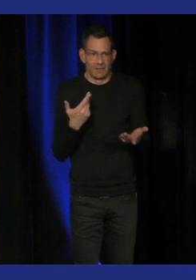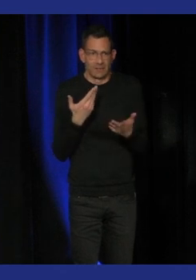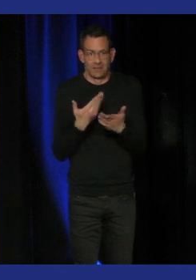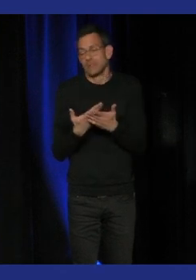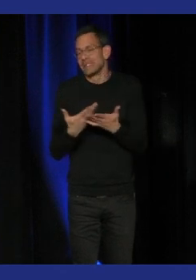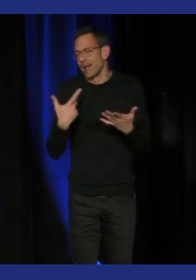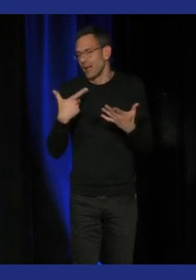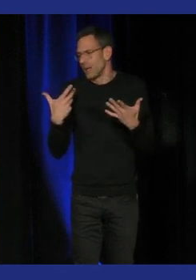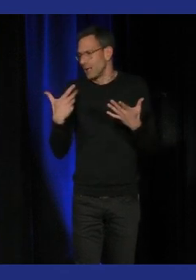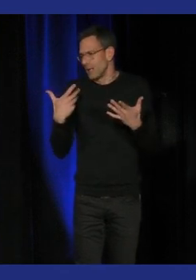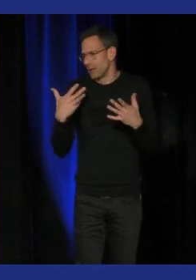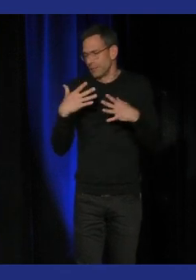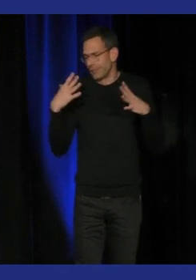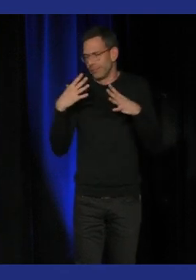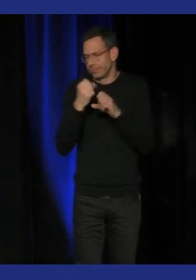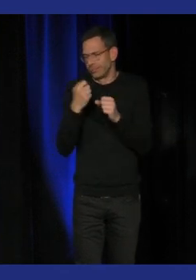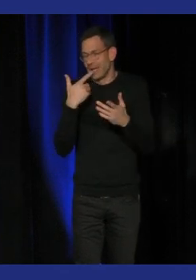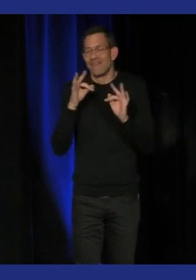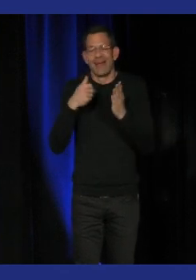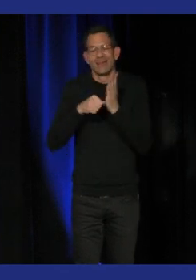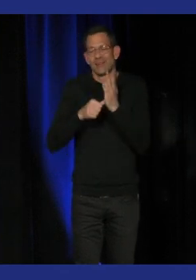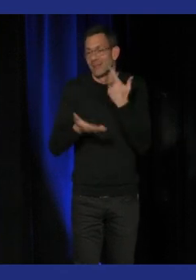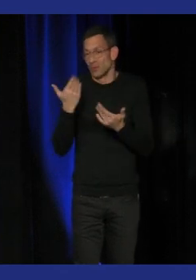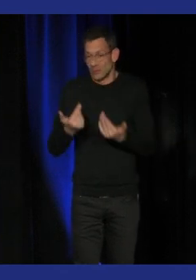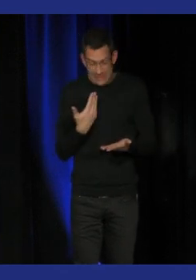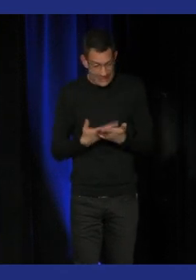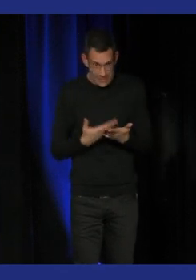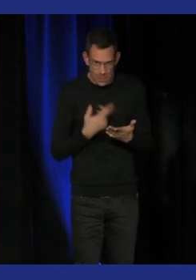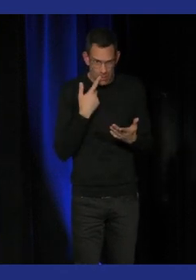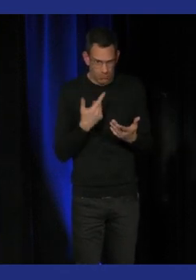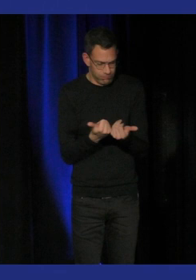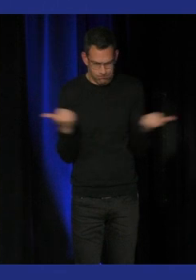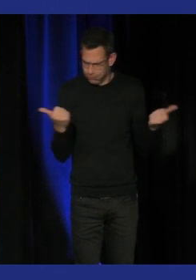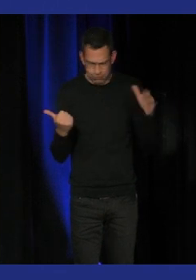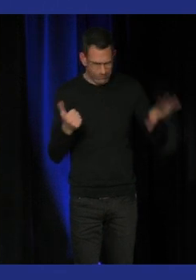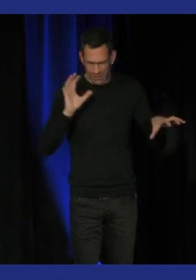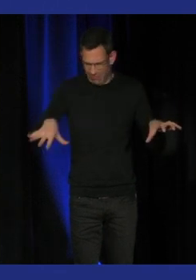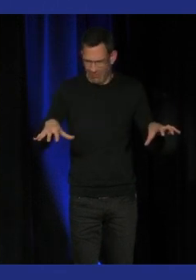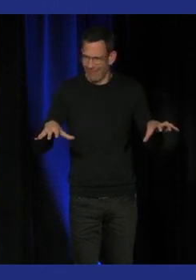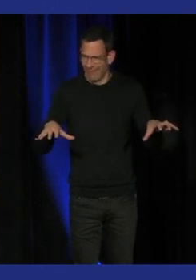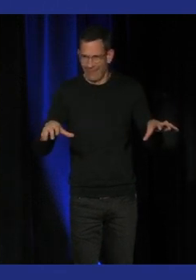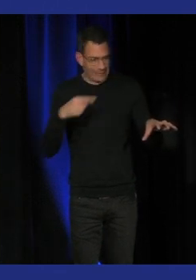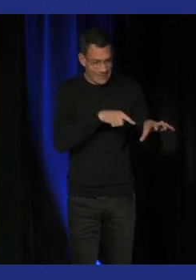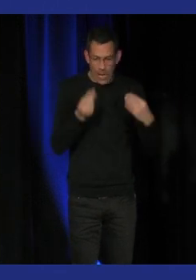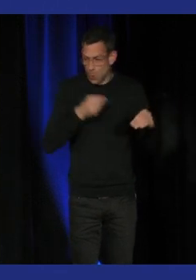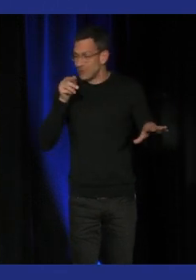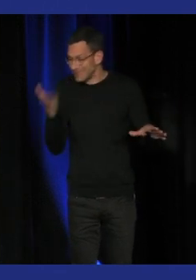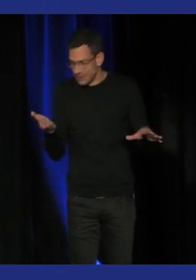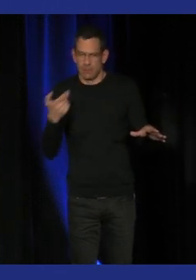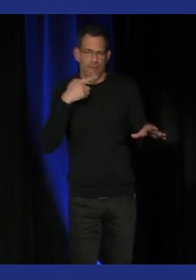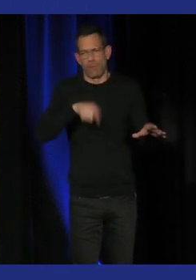brièvement expliqué de désidentification, où l'idée, c'est de casser ces binarités et de comprendre